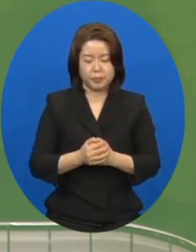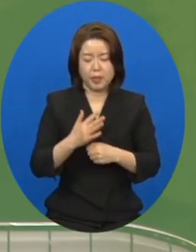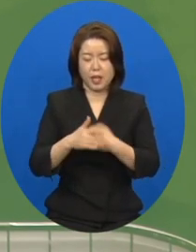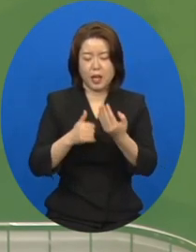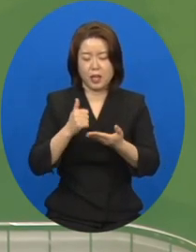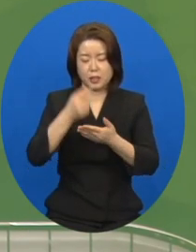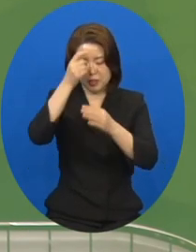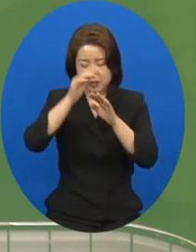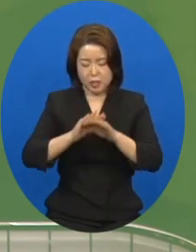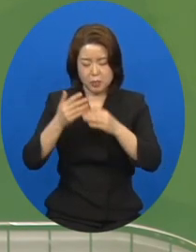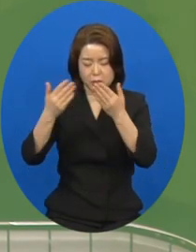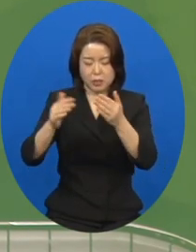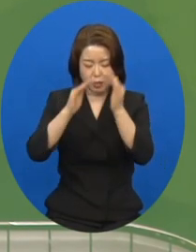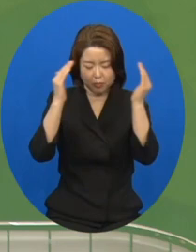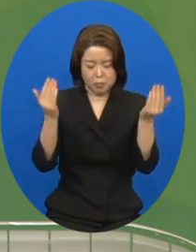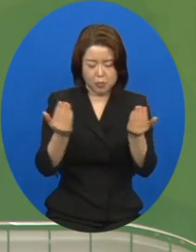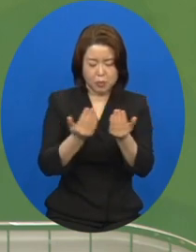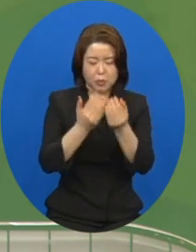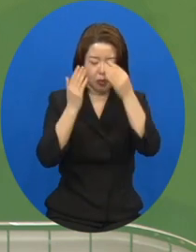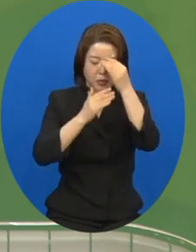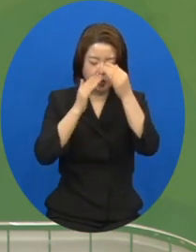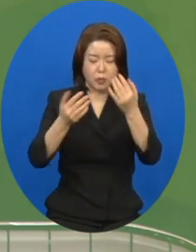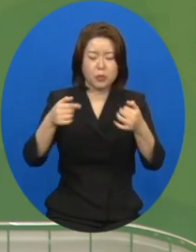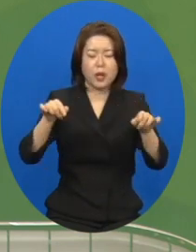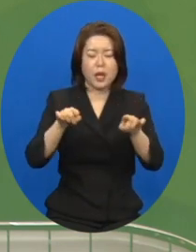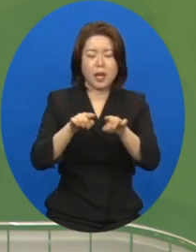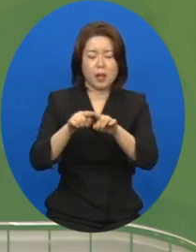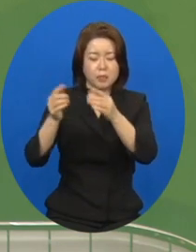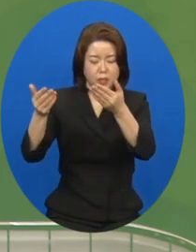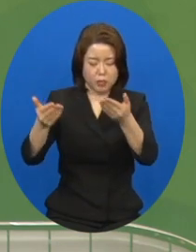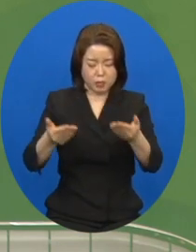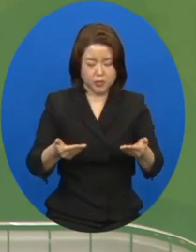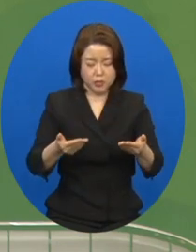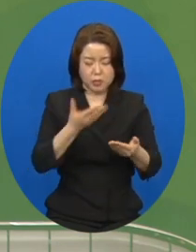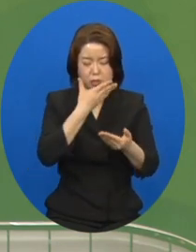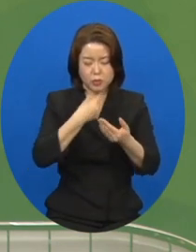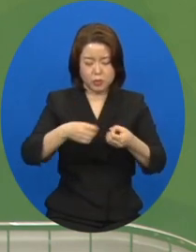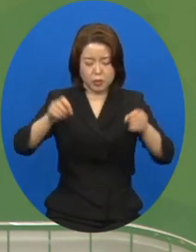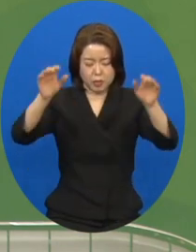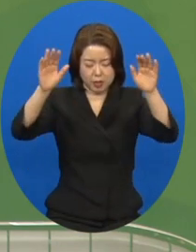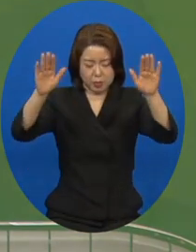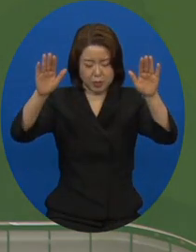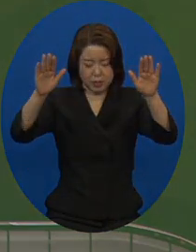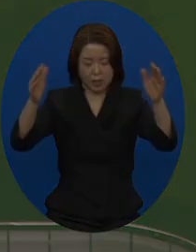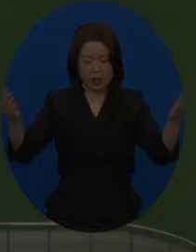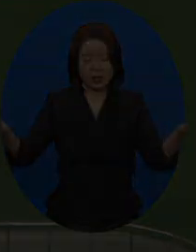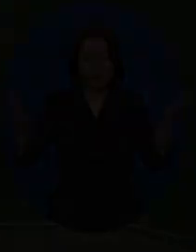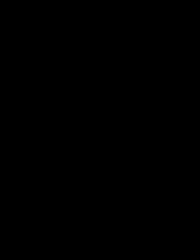하나님께 예배하는 모든 성도들과 함께 하시기를 축원하옵나이다. 아멘.